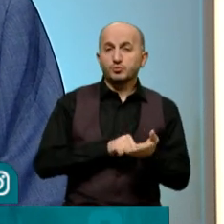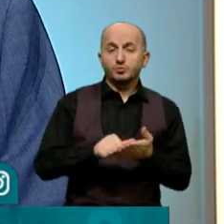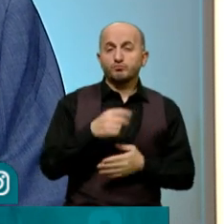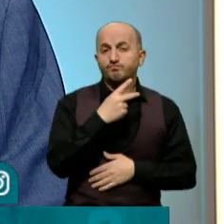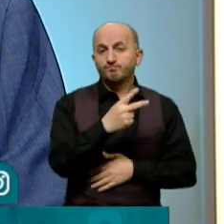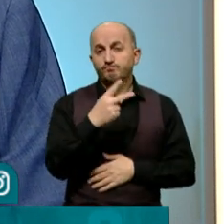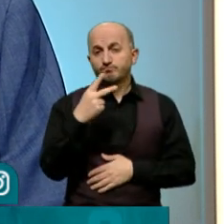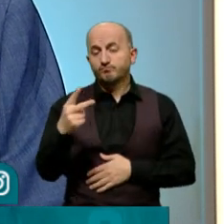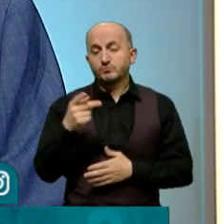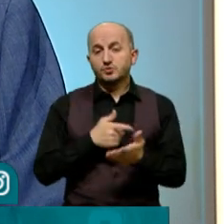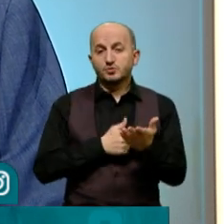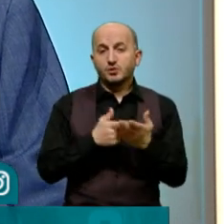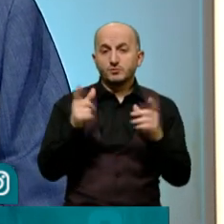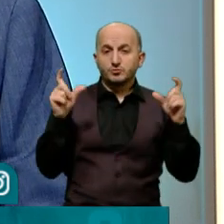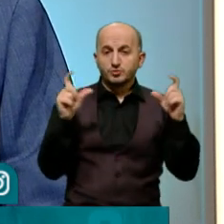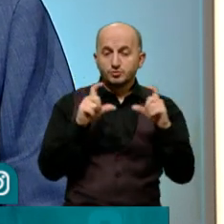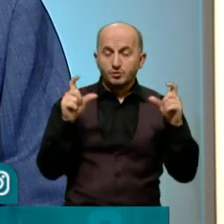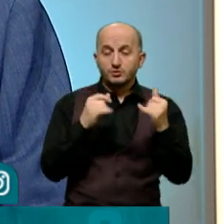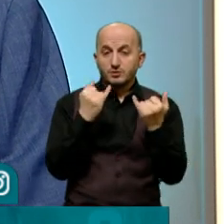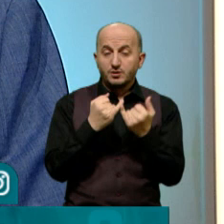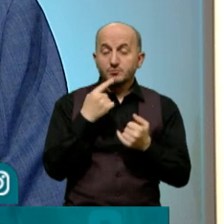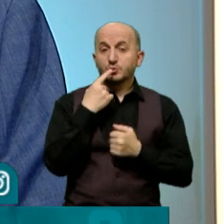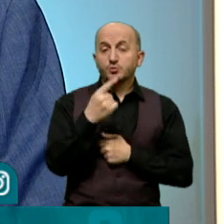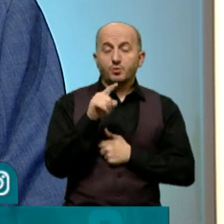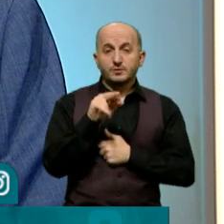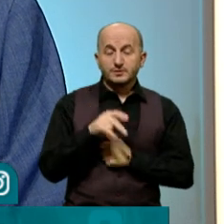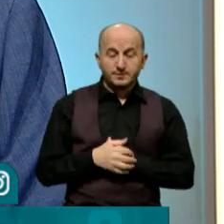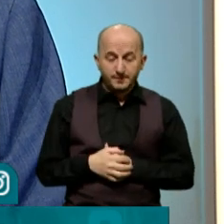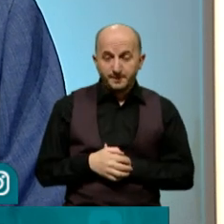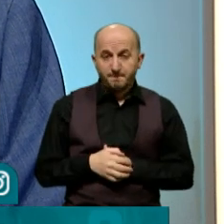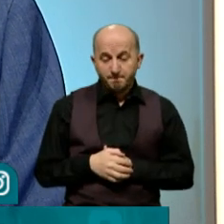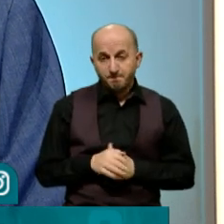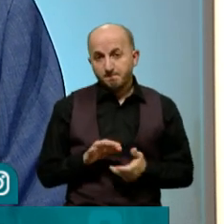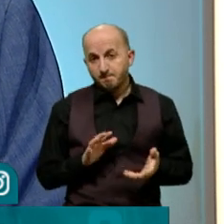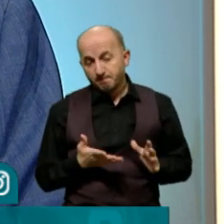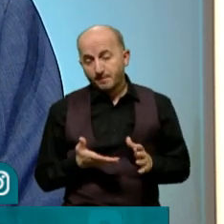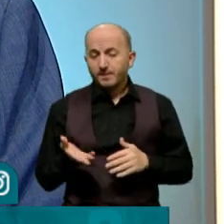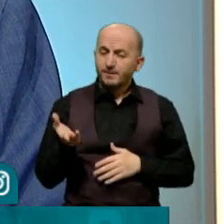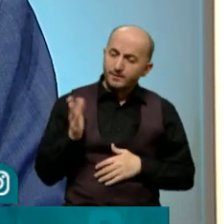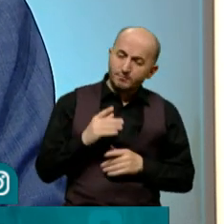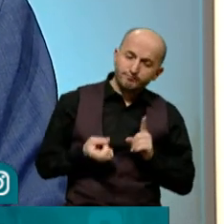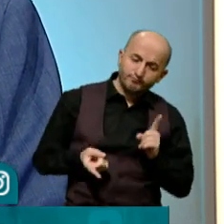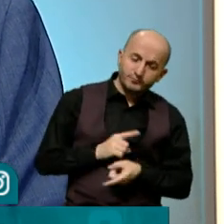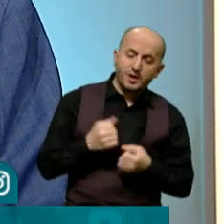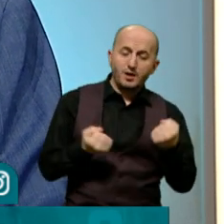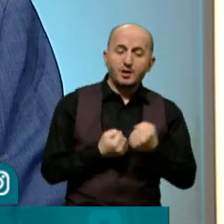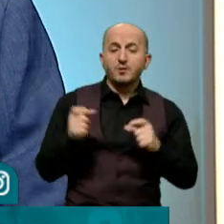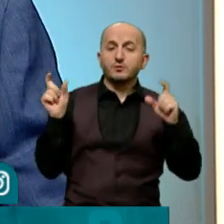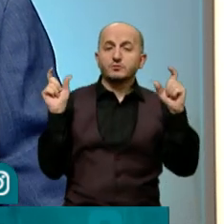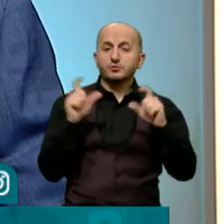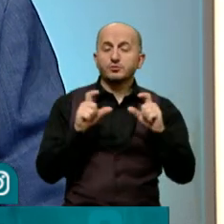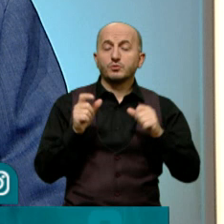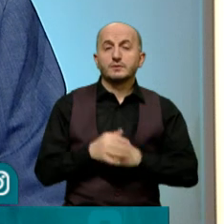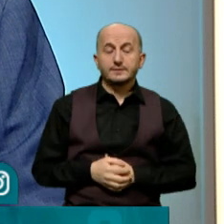gerek tarım sigortası kardeşimizin söylediği gibi efendim veya diğer çeşitleriyle kasko,